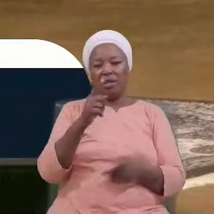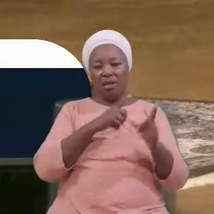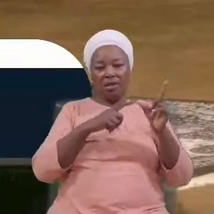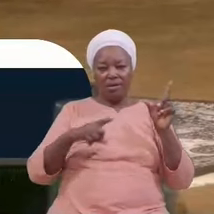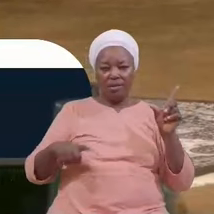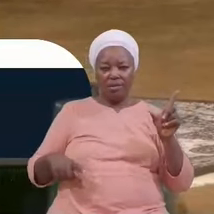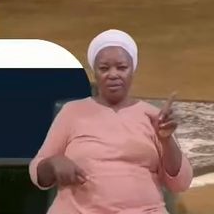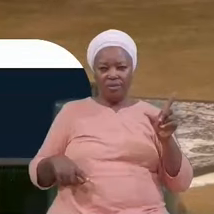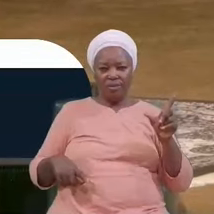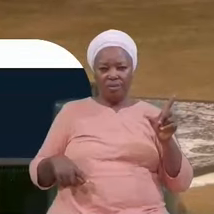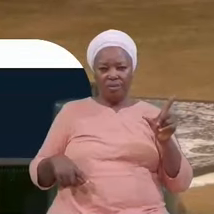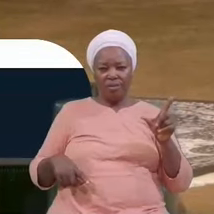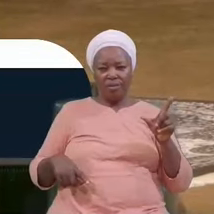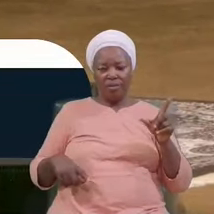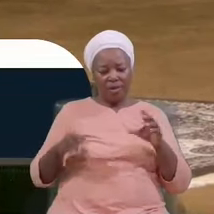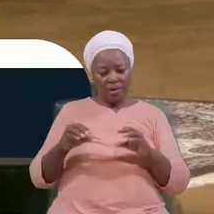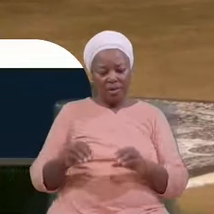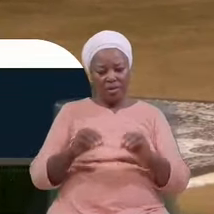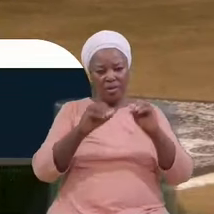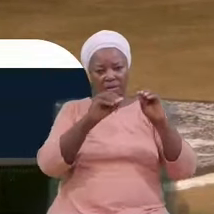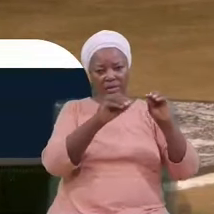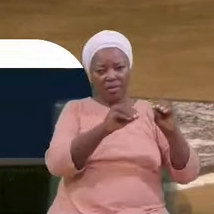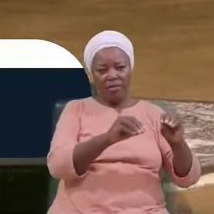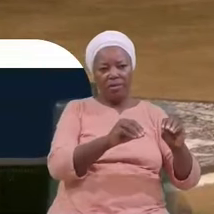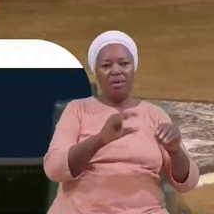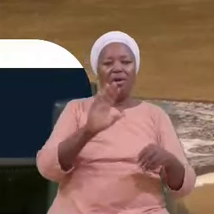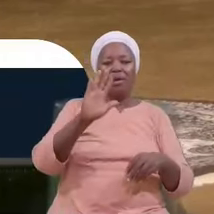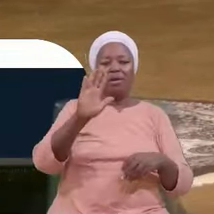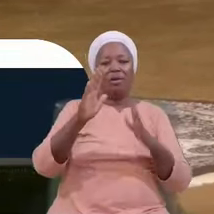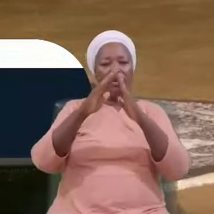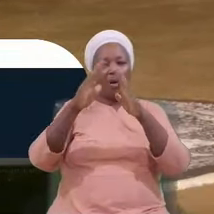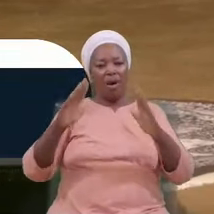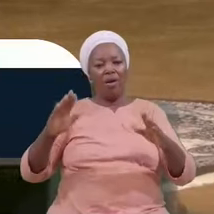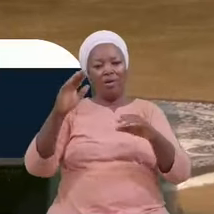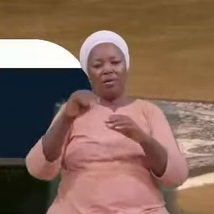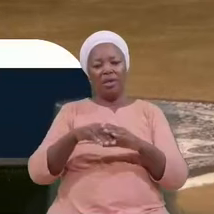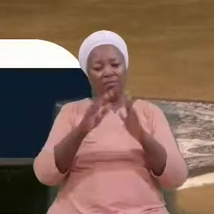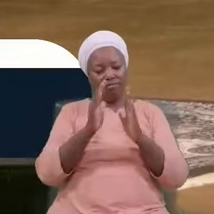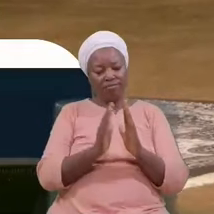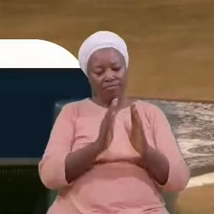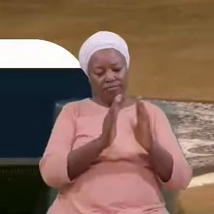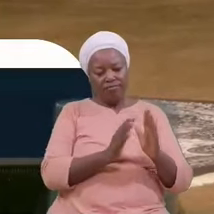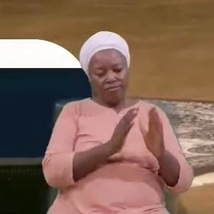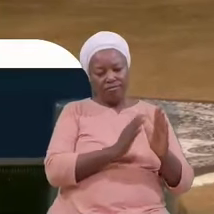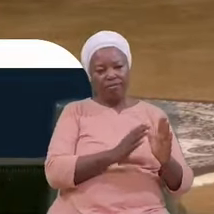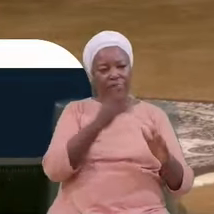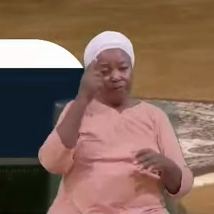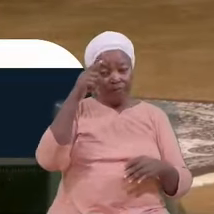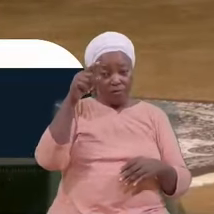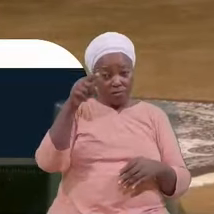Donne tes ordres à ta maison, car tu vas